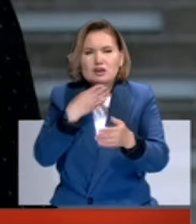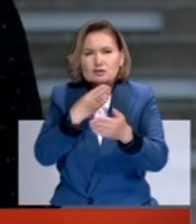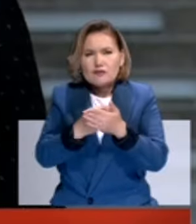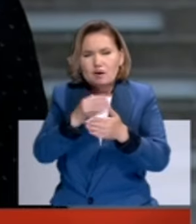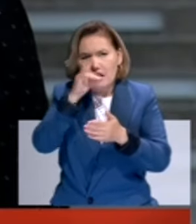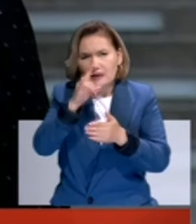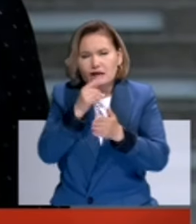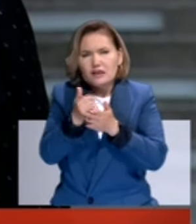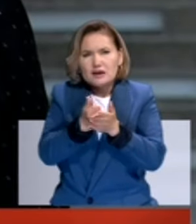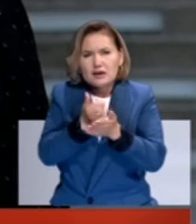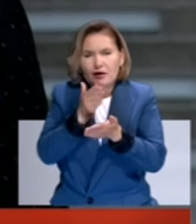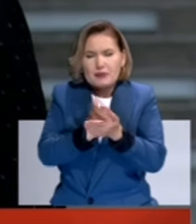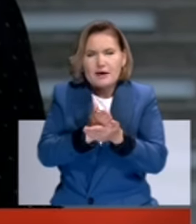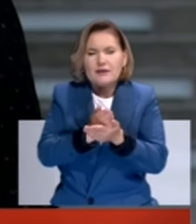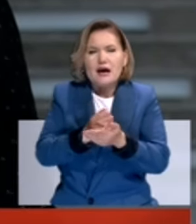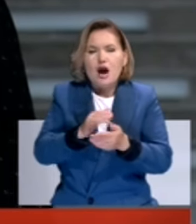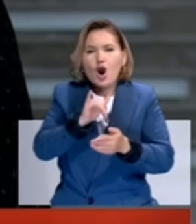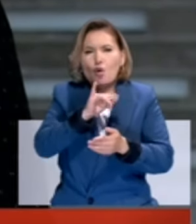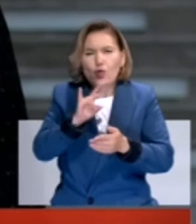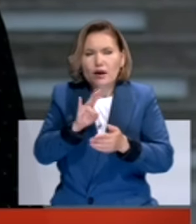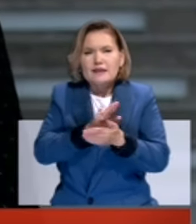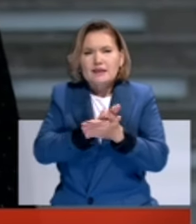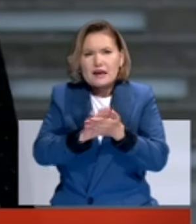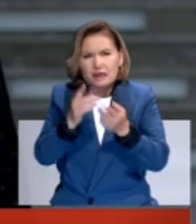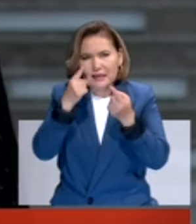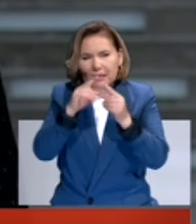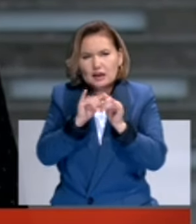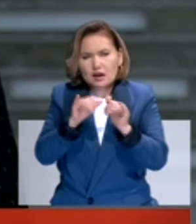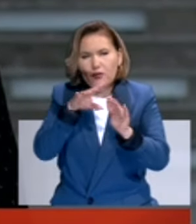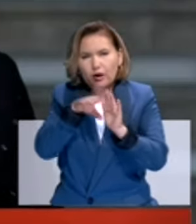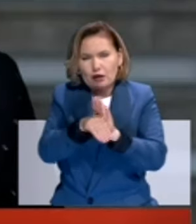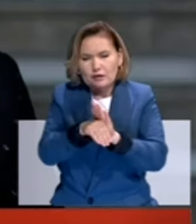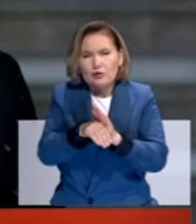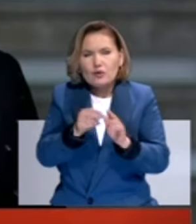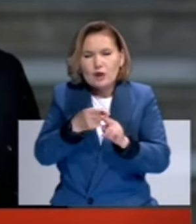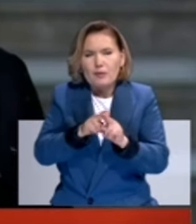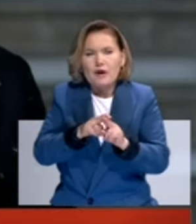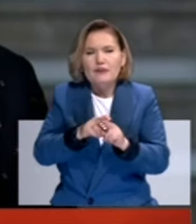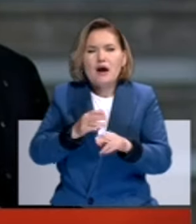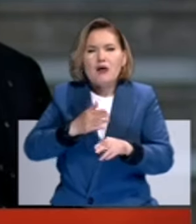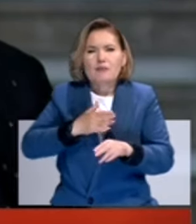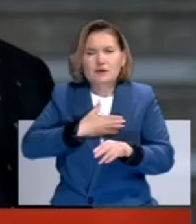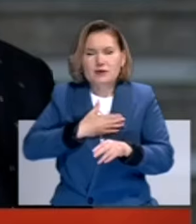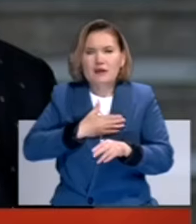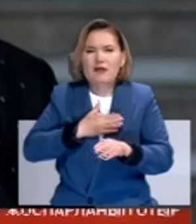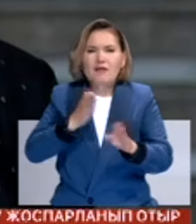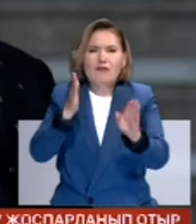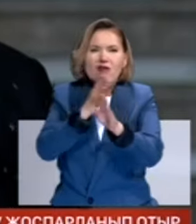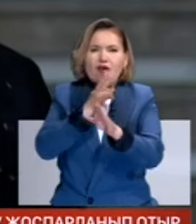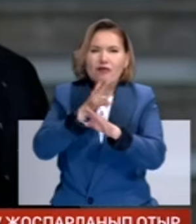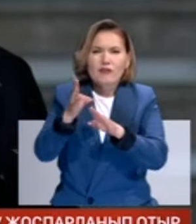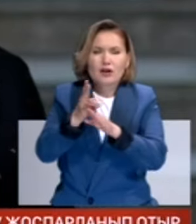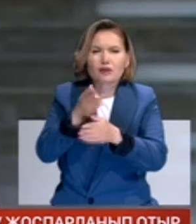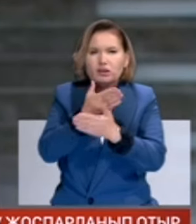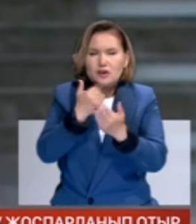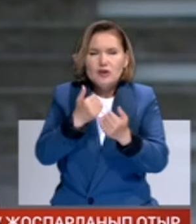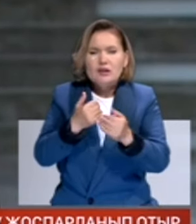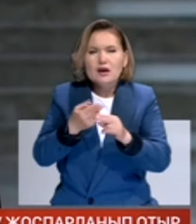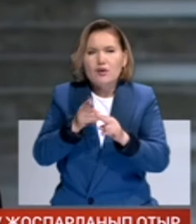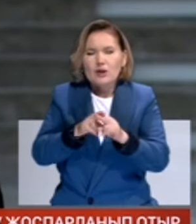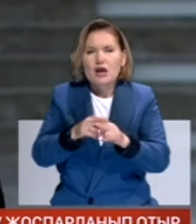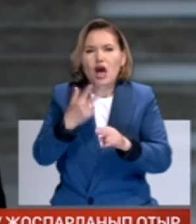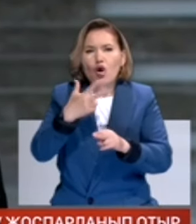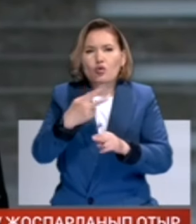таза технология жатады. Сол үшін бұны ешқандай жаңағы оның қауіпті деген әңгімесі шын айтқанда ол бос сөз.